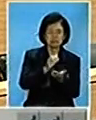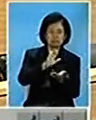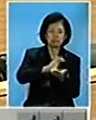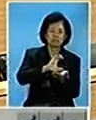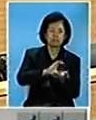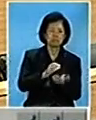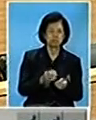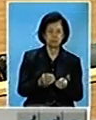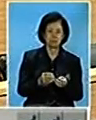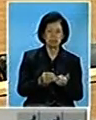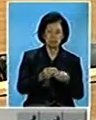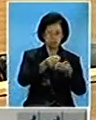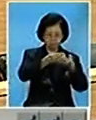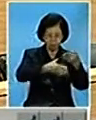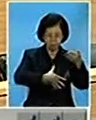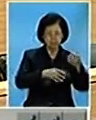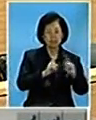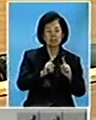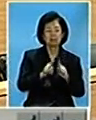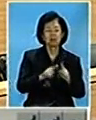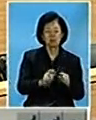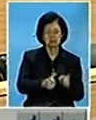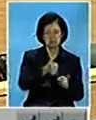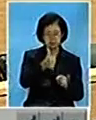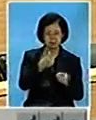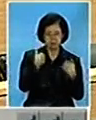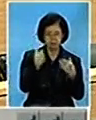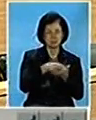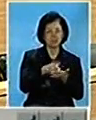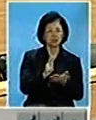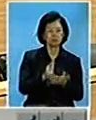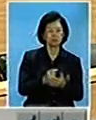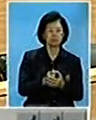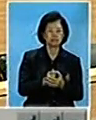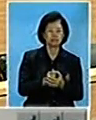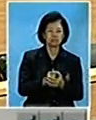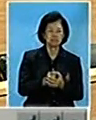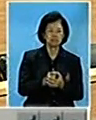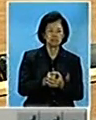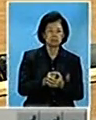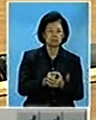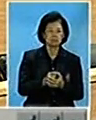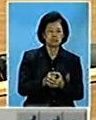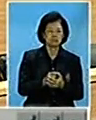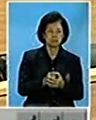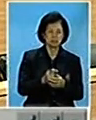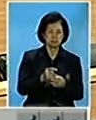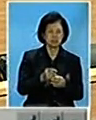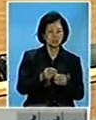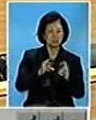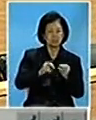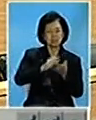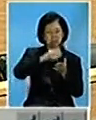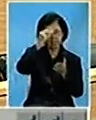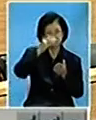ส่วนเนื้อหาทั้งหมดผมคิดว่าเป็นสิ่งที่ดีมีประโยชน์ที่ควรแก่การที่นักเรียนนิ